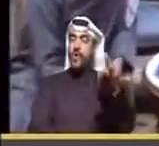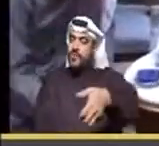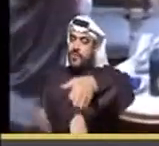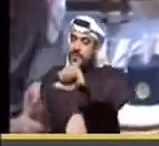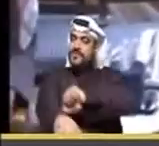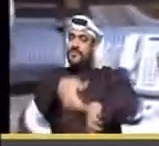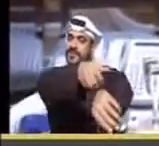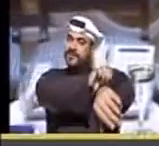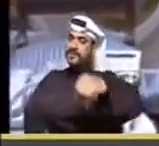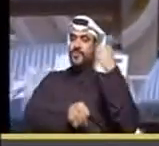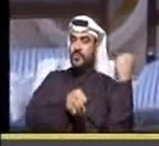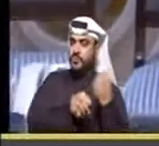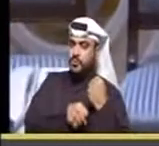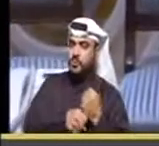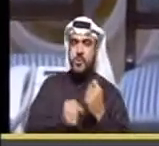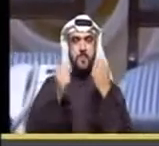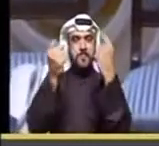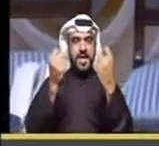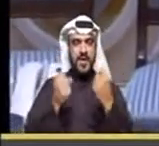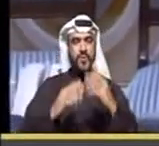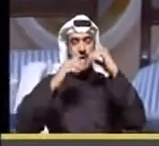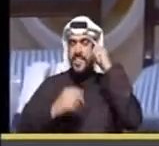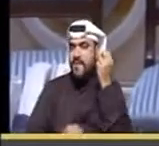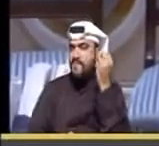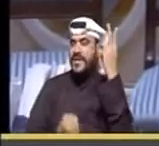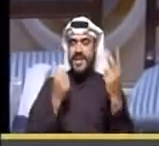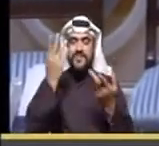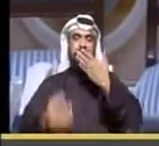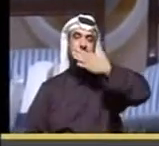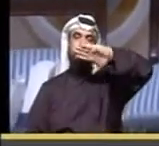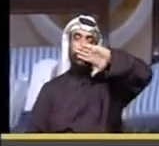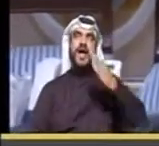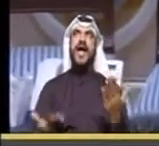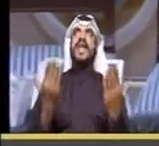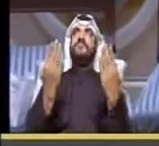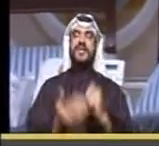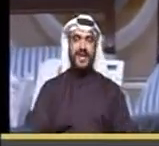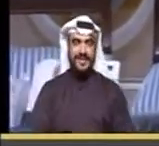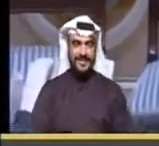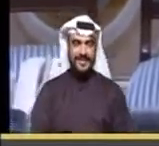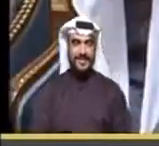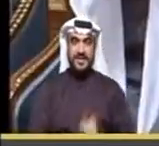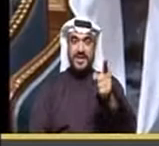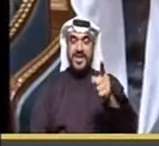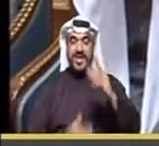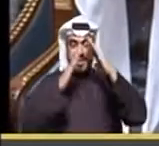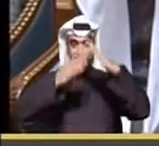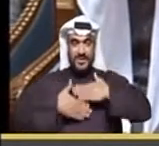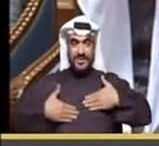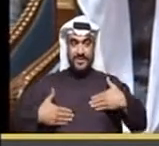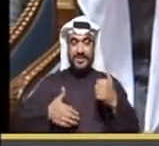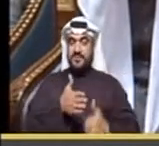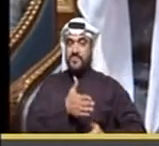بسواعدكم الله يسلمك يا طويل العمر. أفكاركم والحمد لله. طول العمر القفزة صارت من يوم